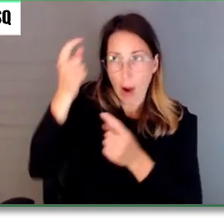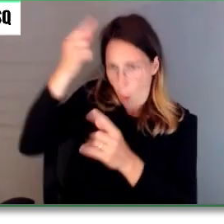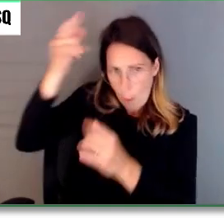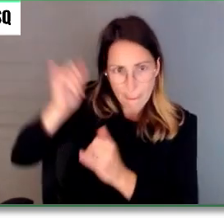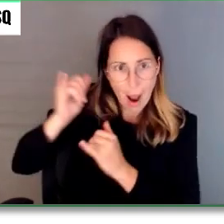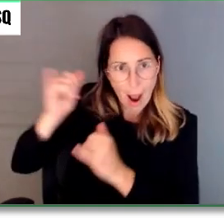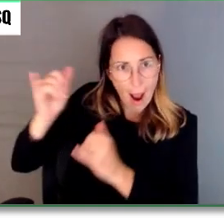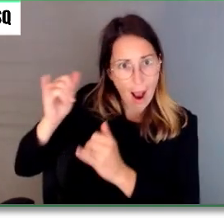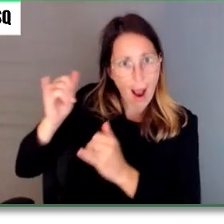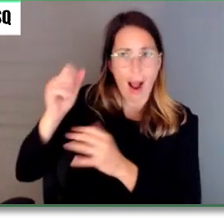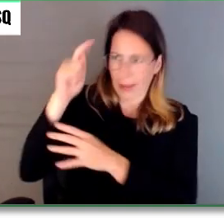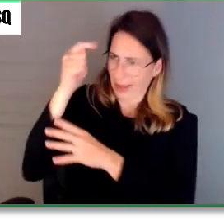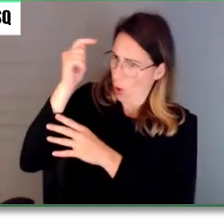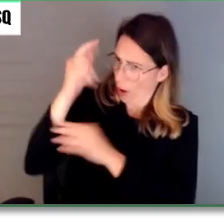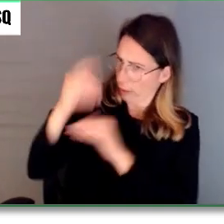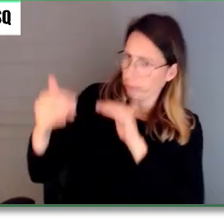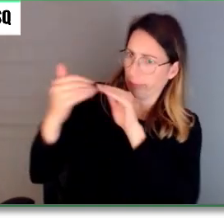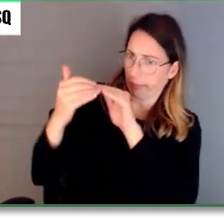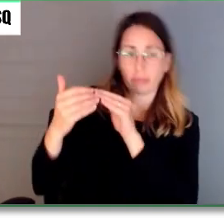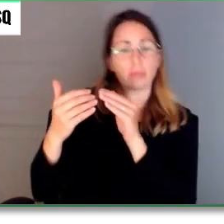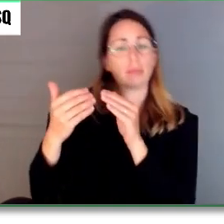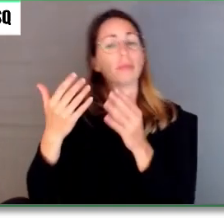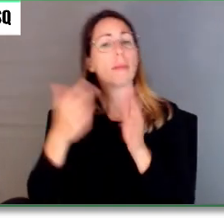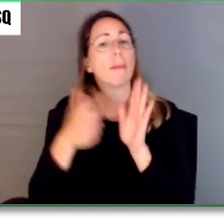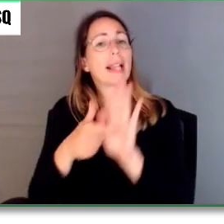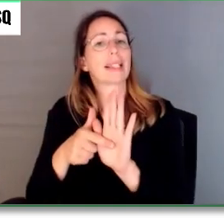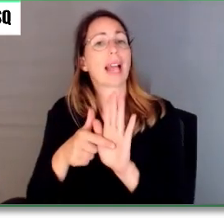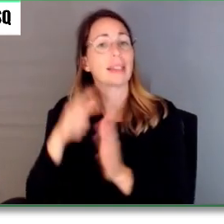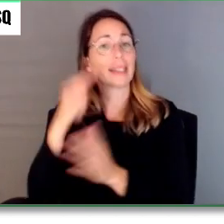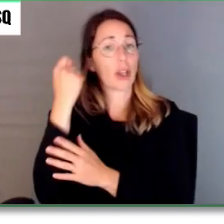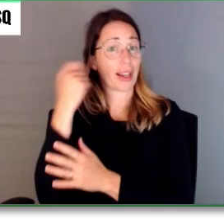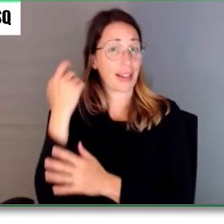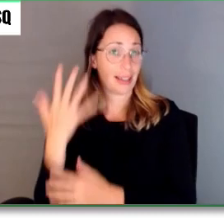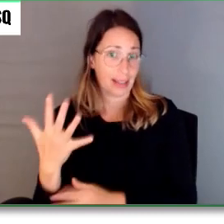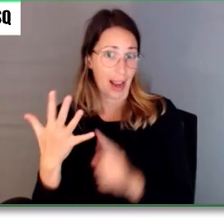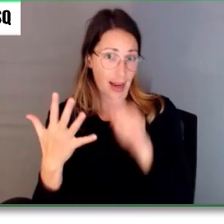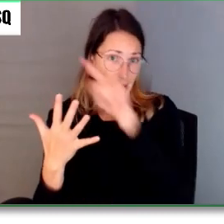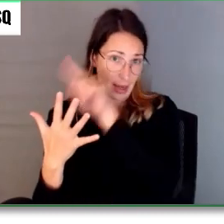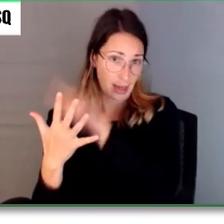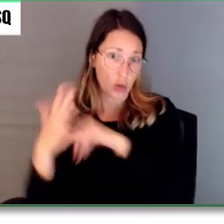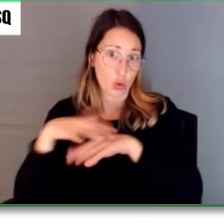avons présenté 5 théories clés des concepts dont je vais parler dans un petit moment.